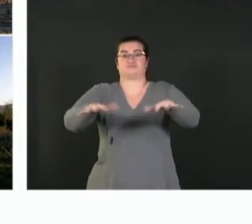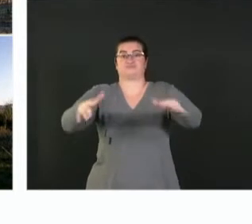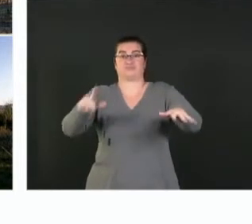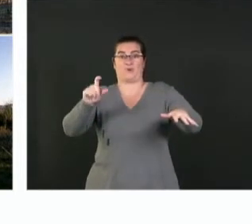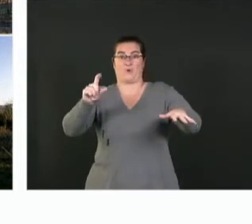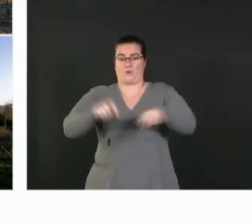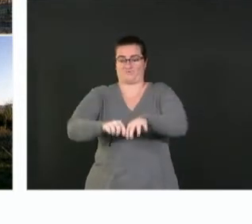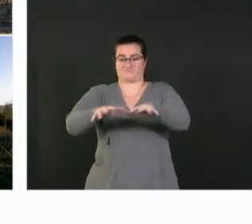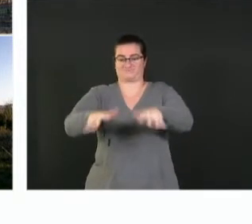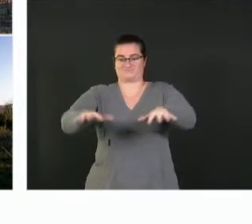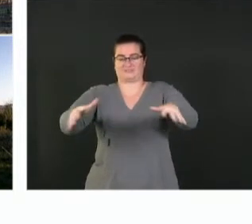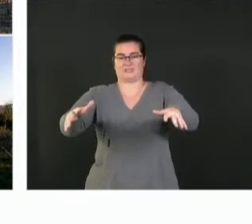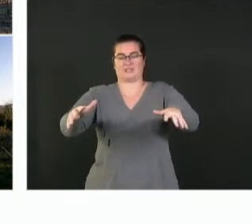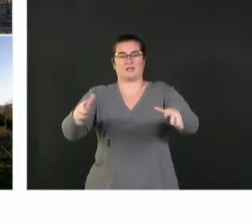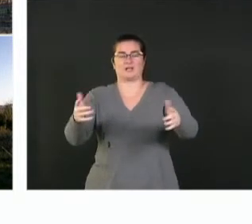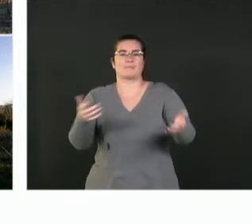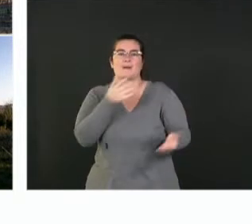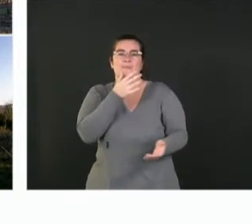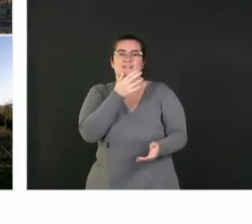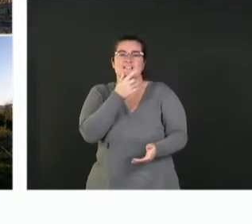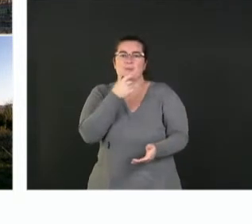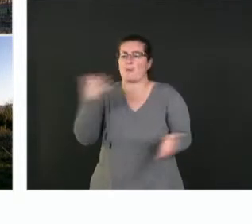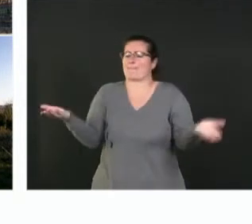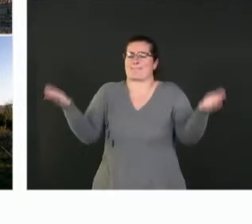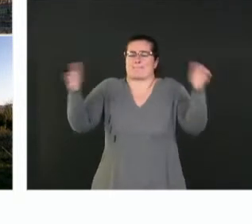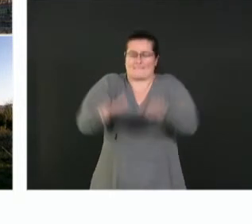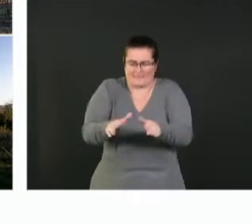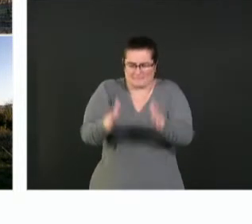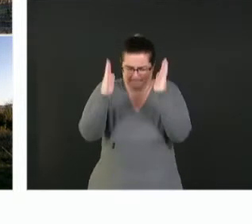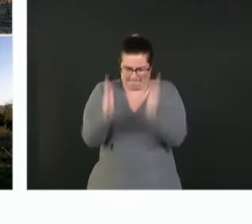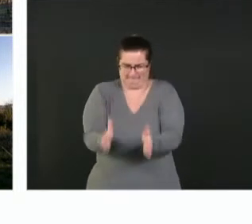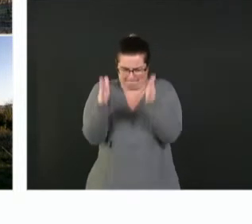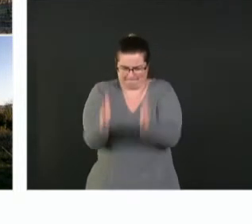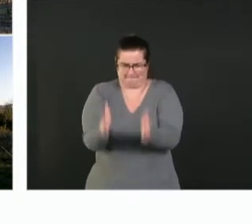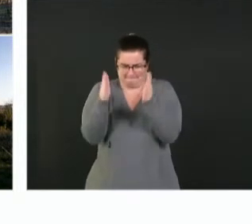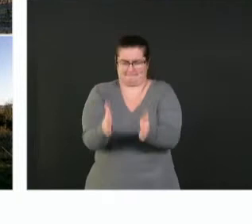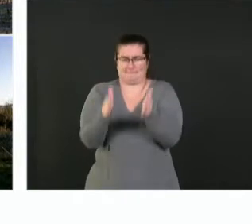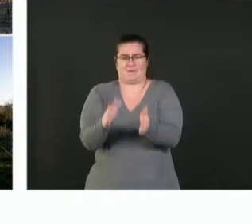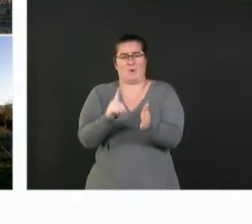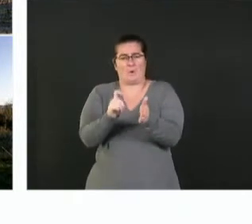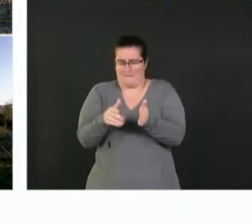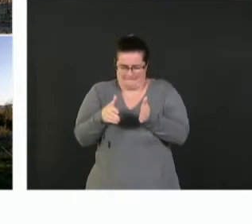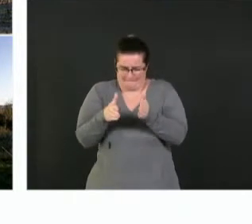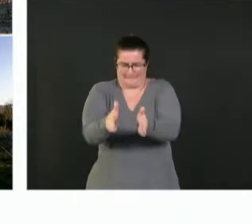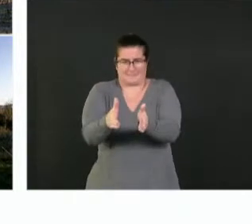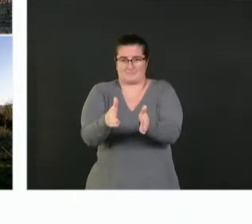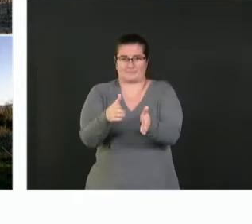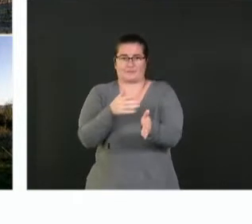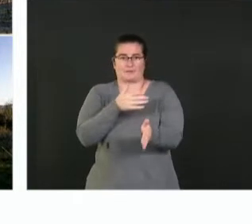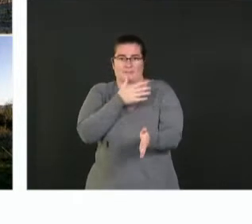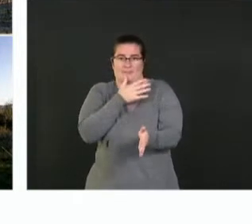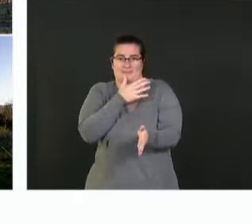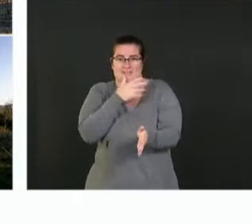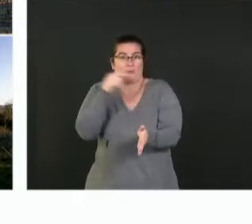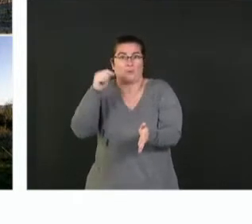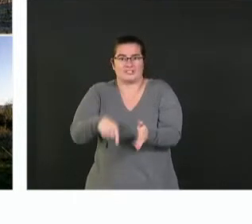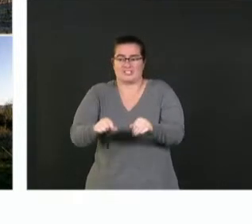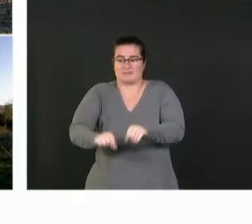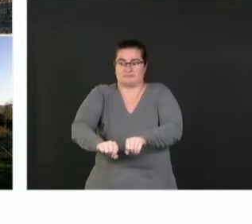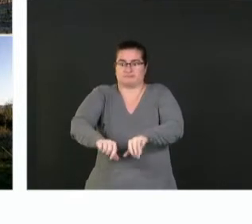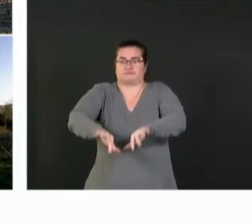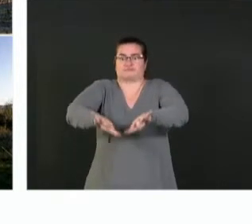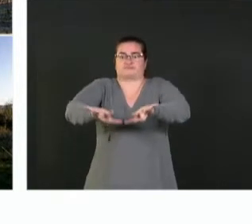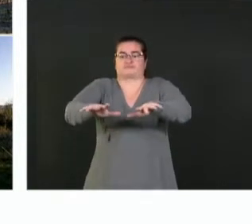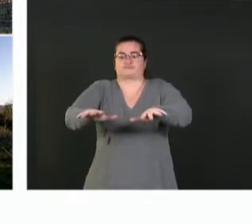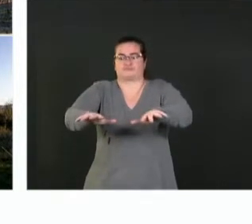pas empêcher à l'Eure de venir dans ce qui a toujours été son territoire. On va lui laisser la possibilité de